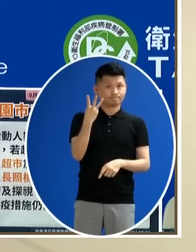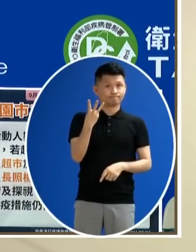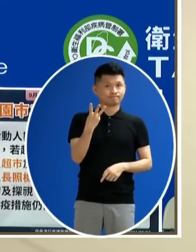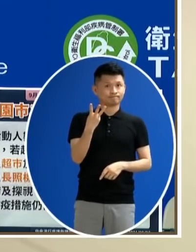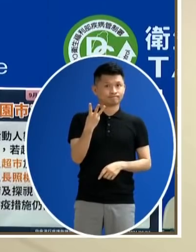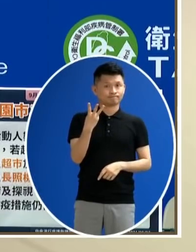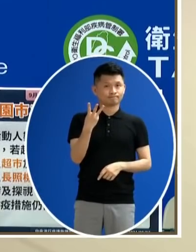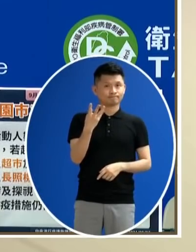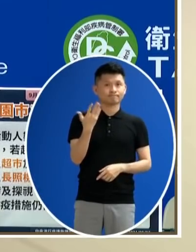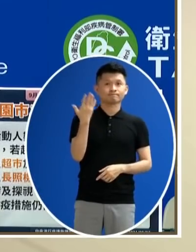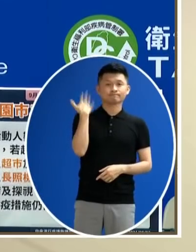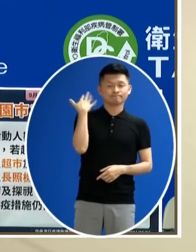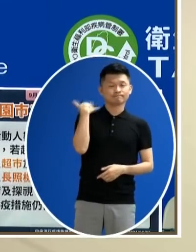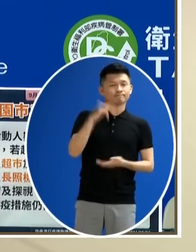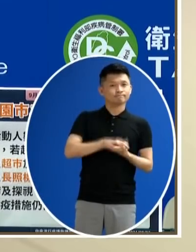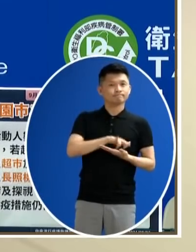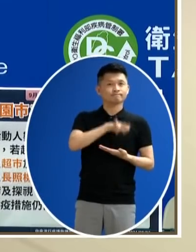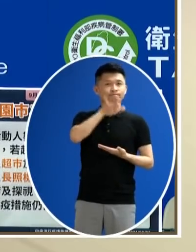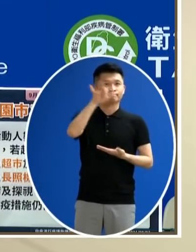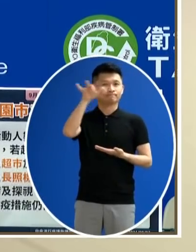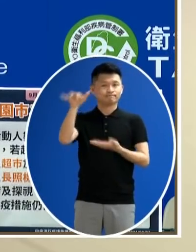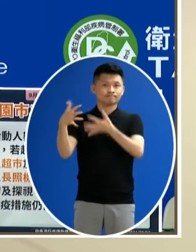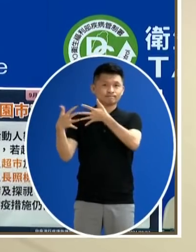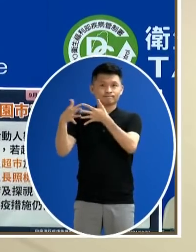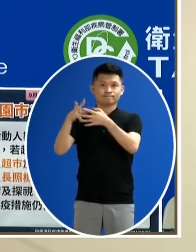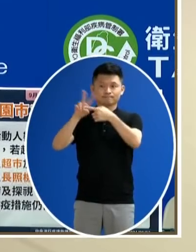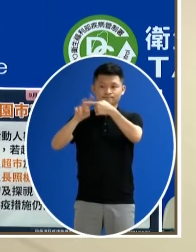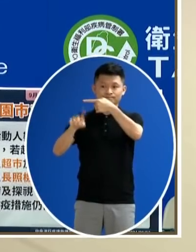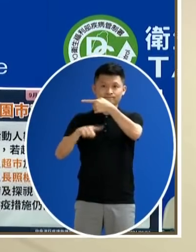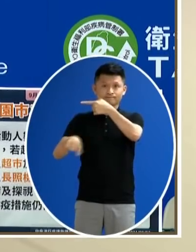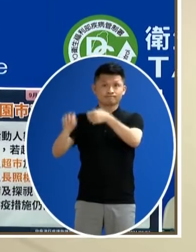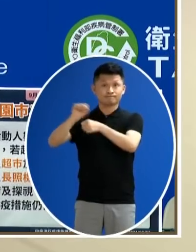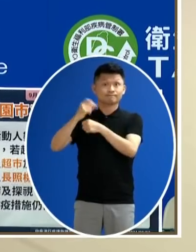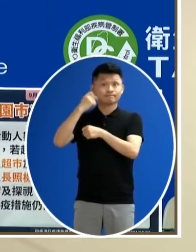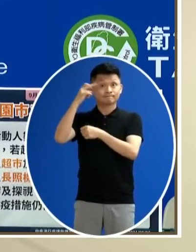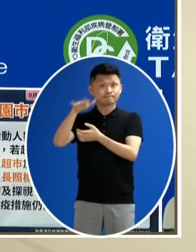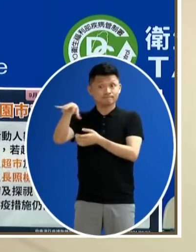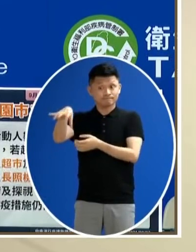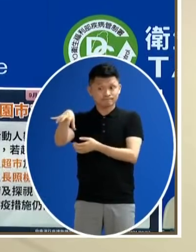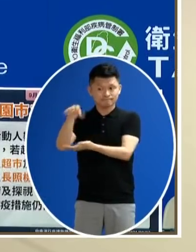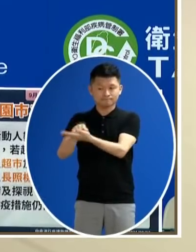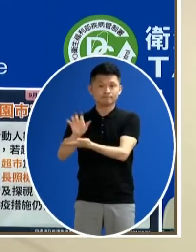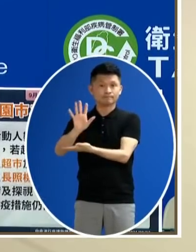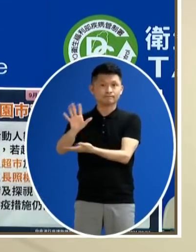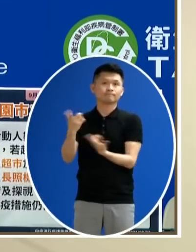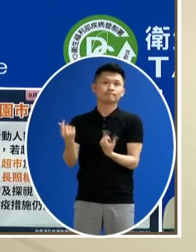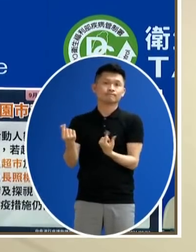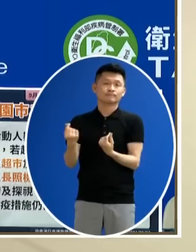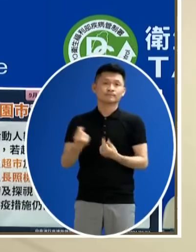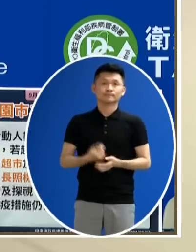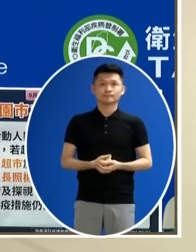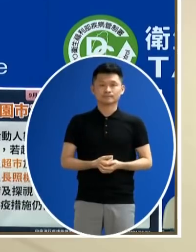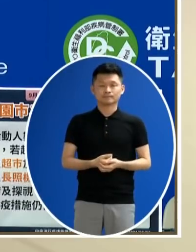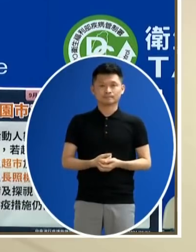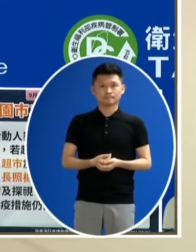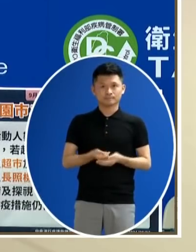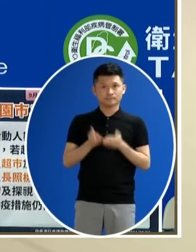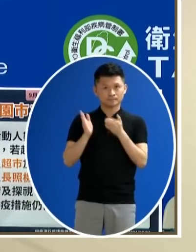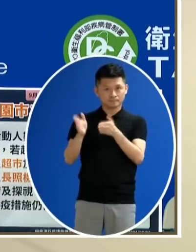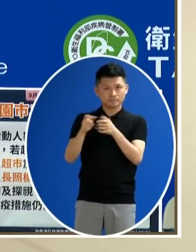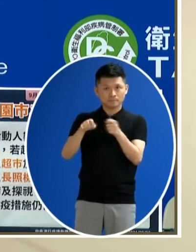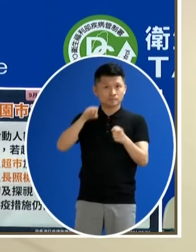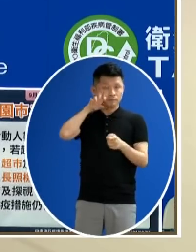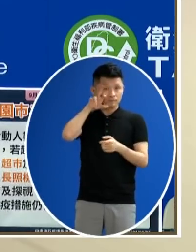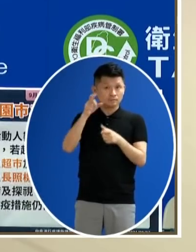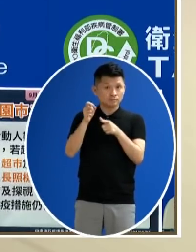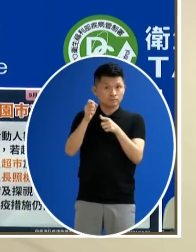经有哈到芝加哥哈的一个机场的这样的一个记录在。好，所以我们在要求哈长荣